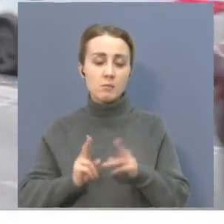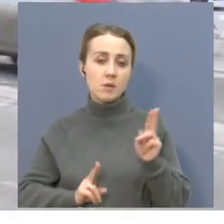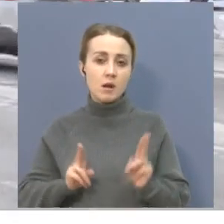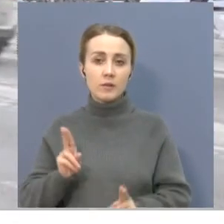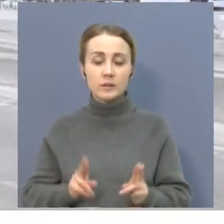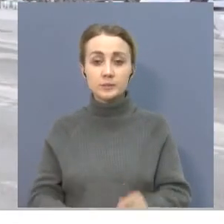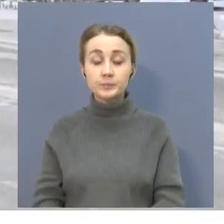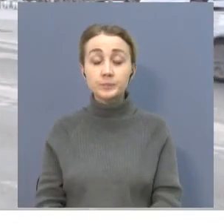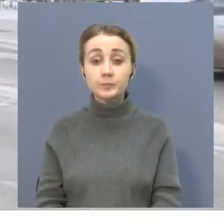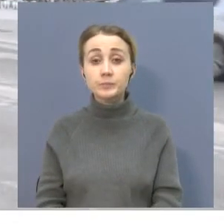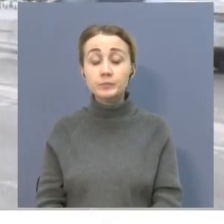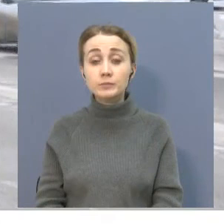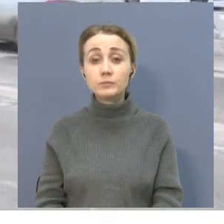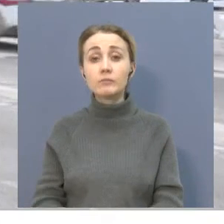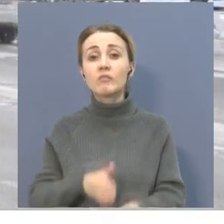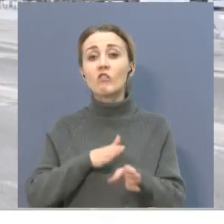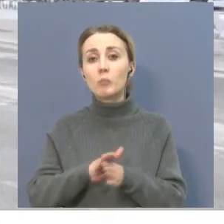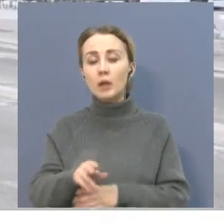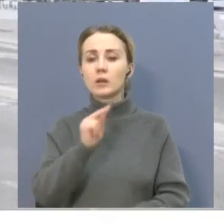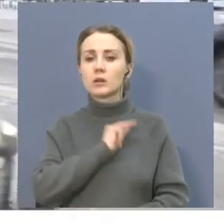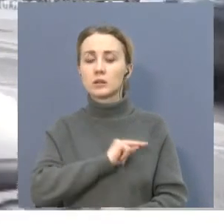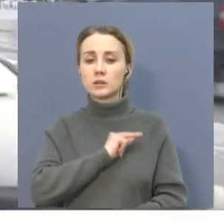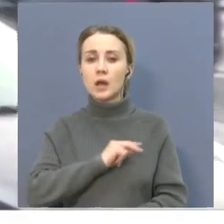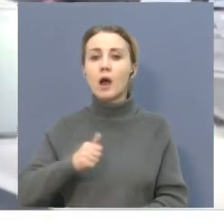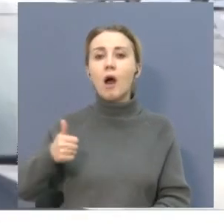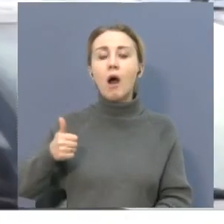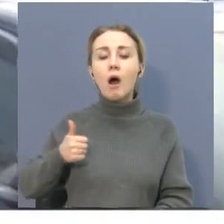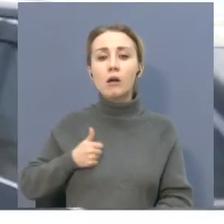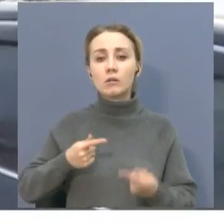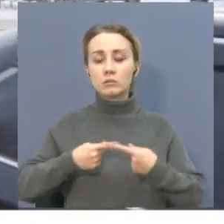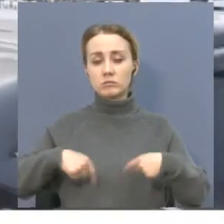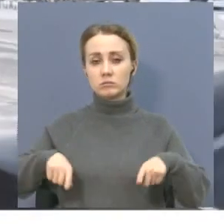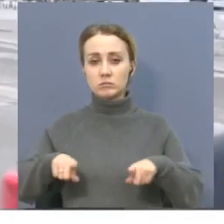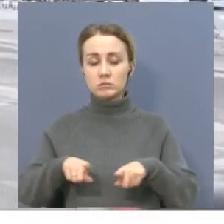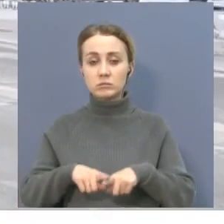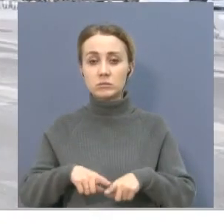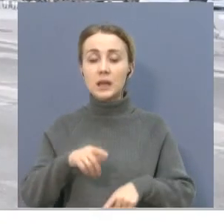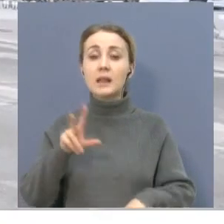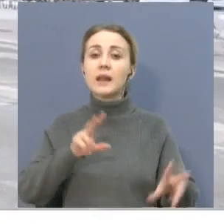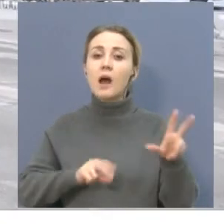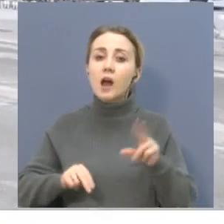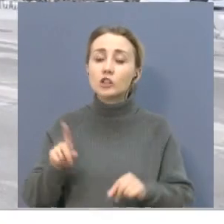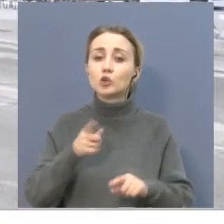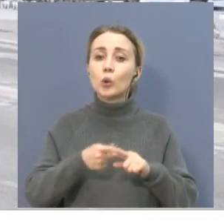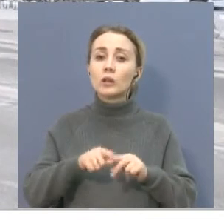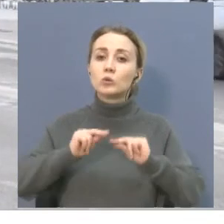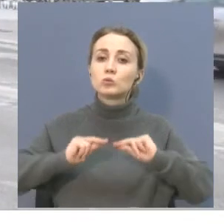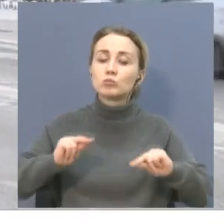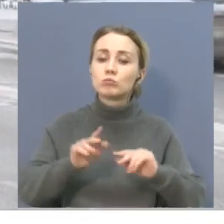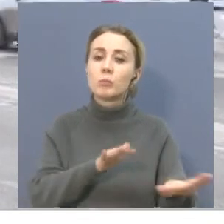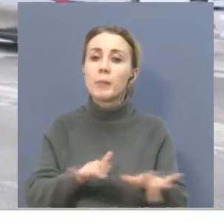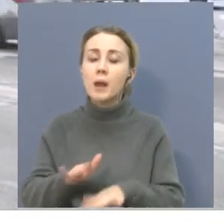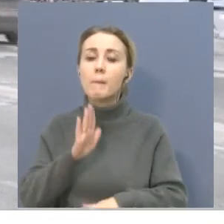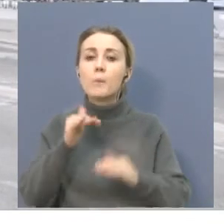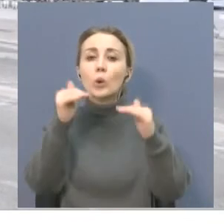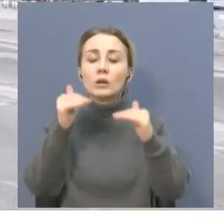жолаушылар көлігі мен автомобиль жолдары басқармасы мен сондай-ақ көліктік бақылау инспекциясы мен бірлесіп жүргізілген жұмыс шеңберінде жолаушыларды